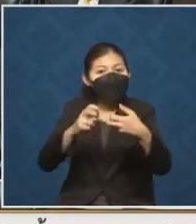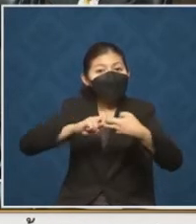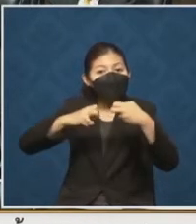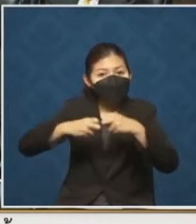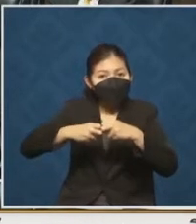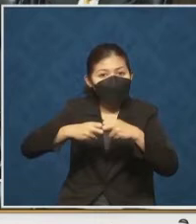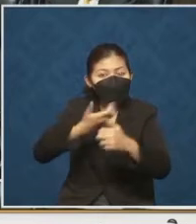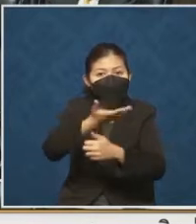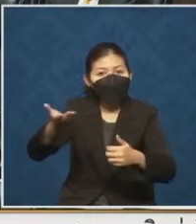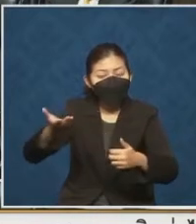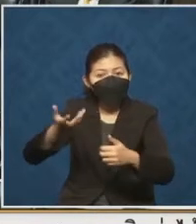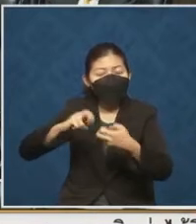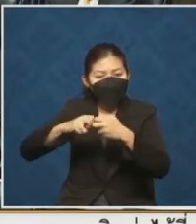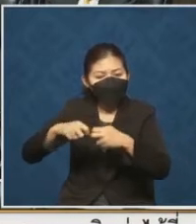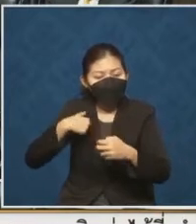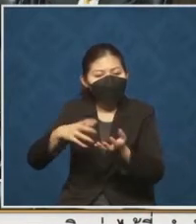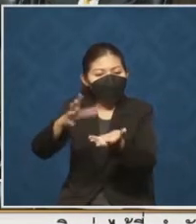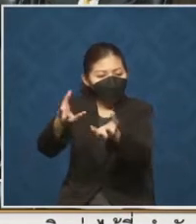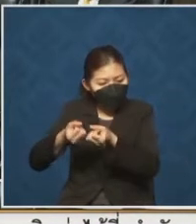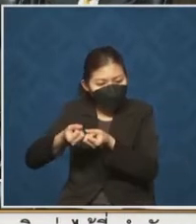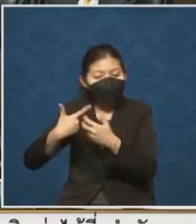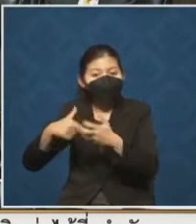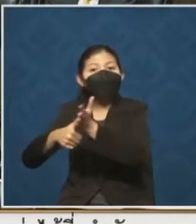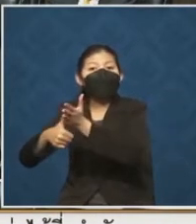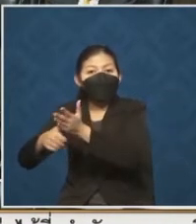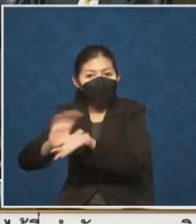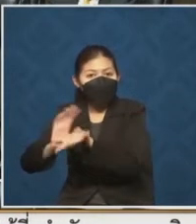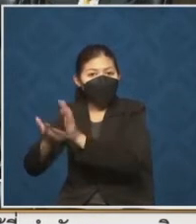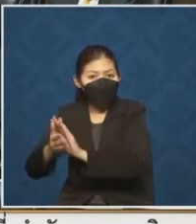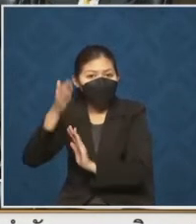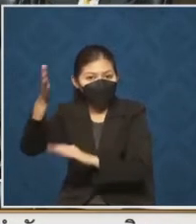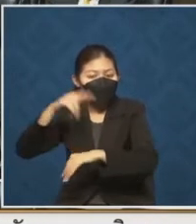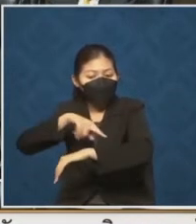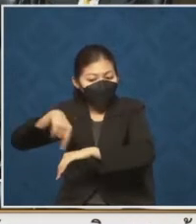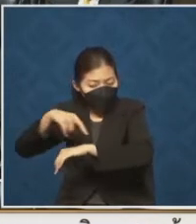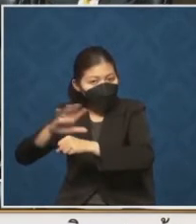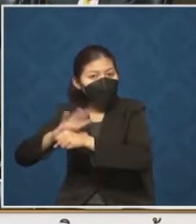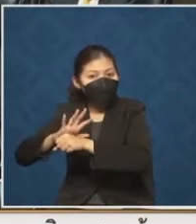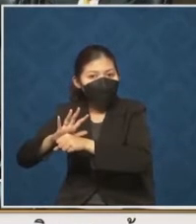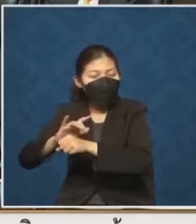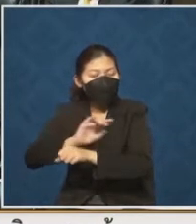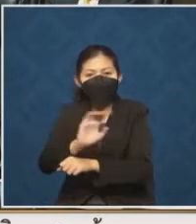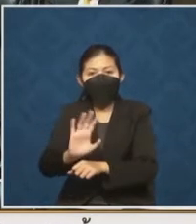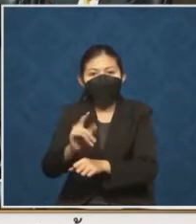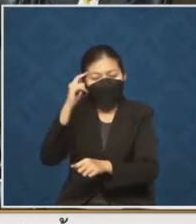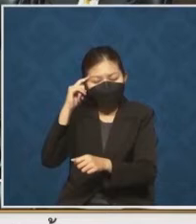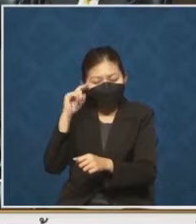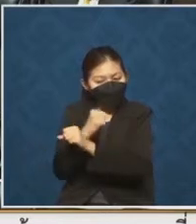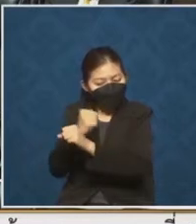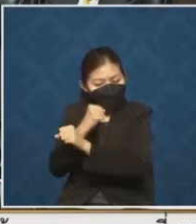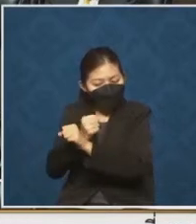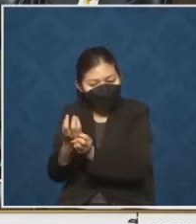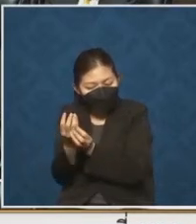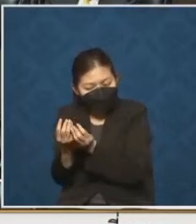ท่านเต็มที่ภาพตัวนี้เป็นการสอบซักถามข้อที่จริงหัวข้อเสนอหน้าที่ผมเสนอไป